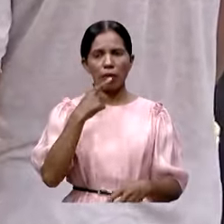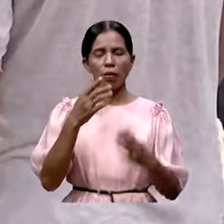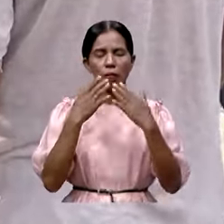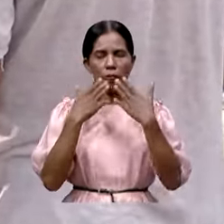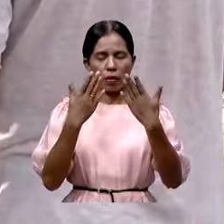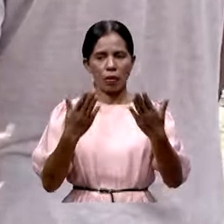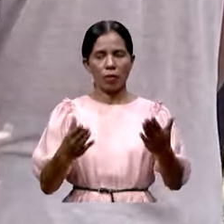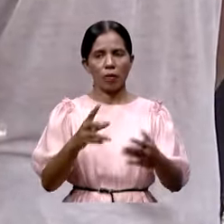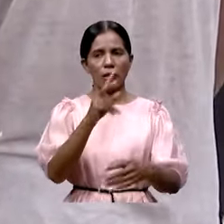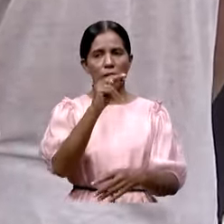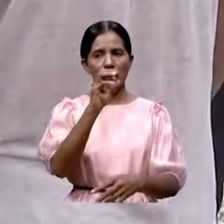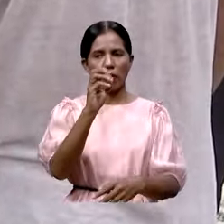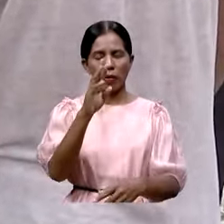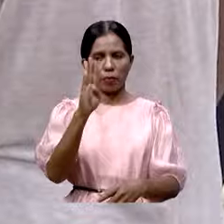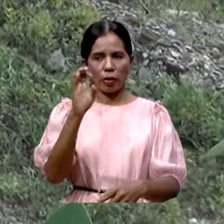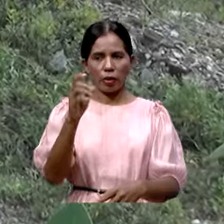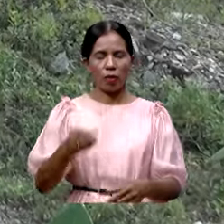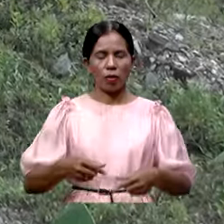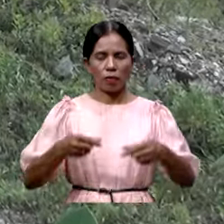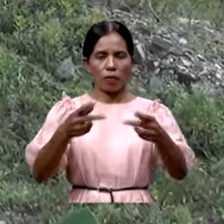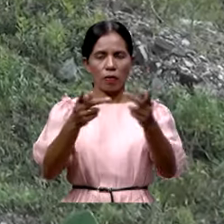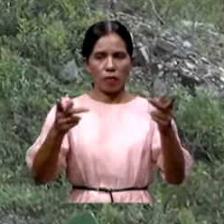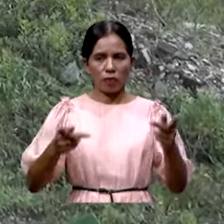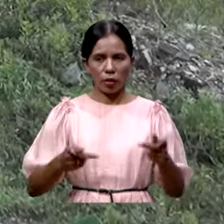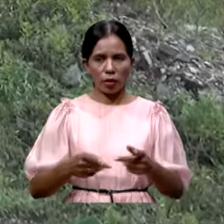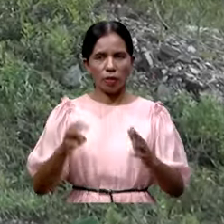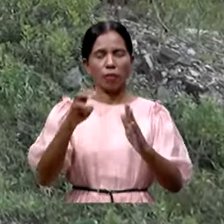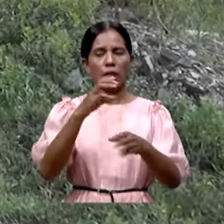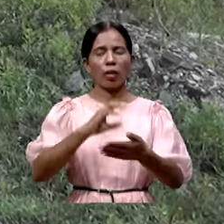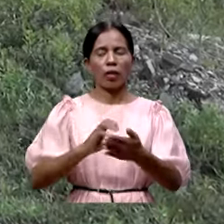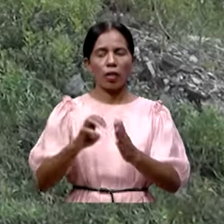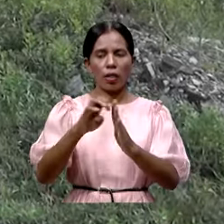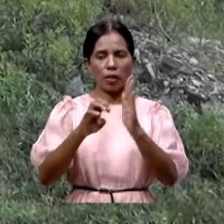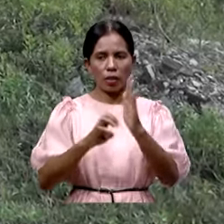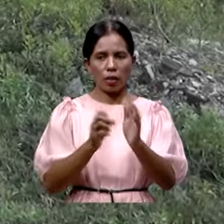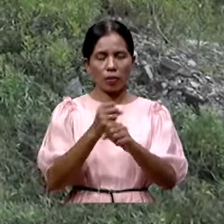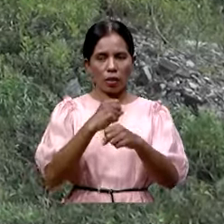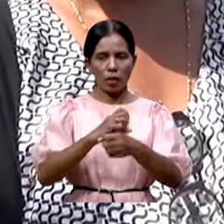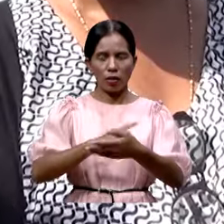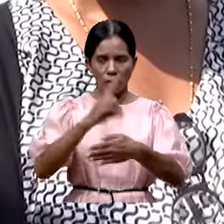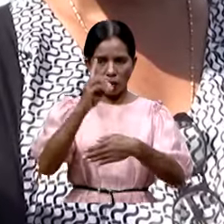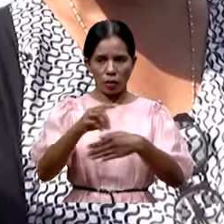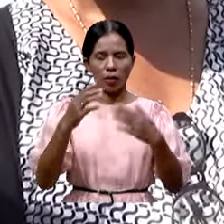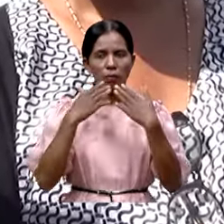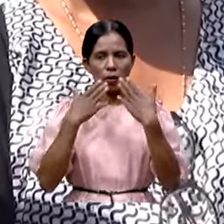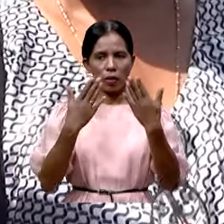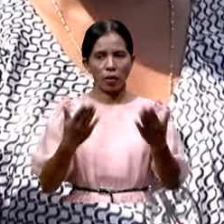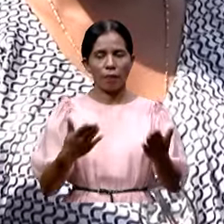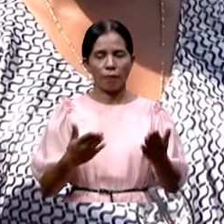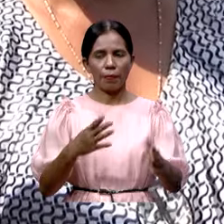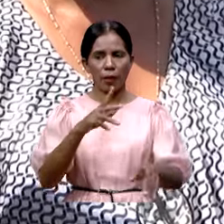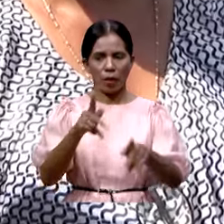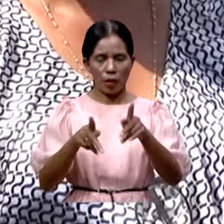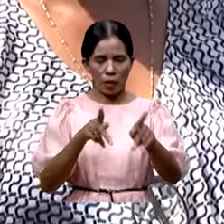agradecimento ba Norberto tamba oferece rai gratuita ba estado o di halo desenvolvimento. Agradece tebes ba rai main ne veia